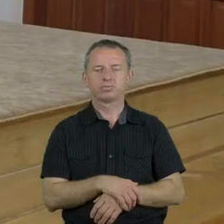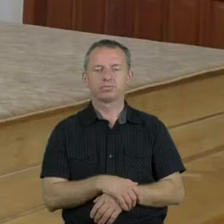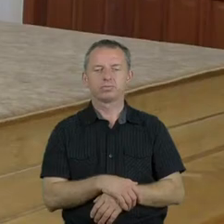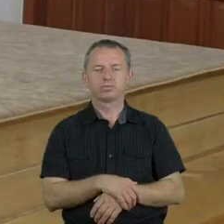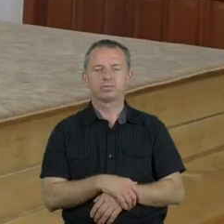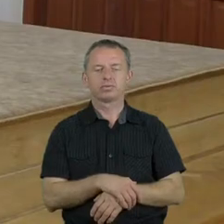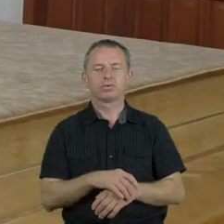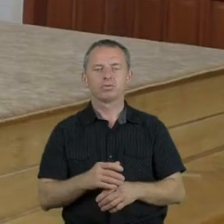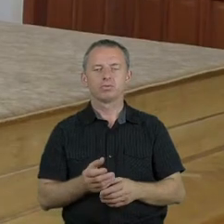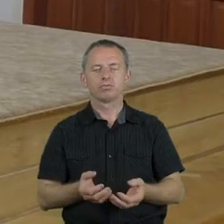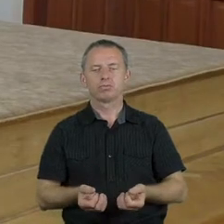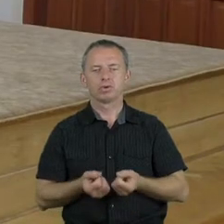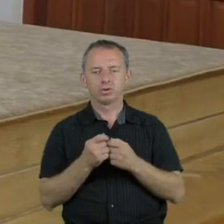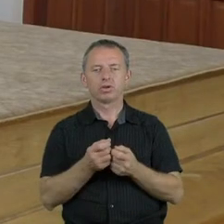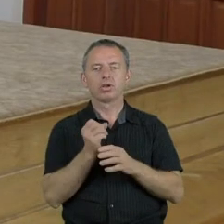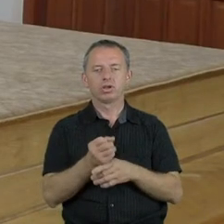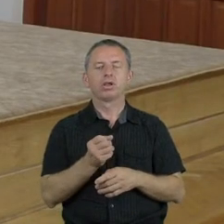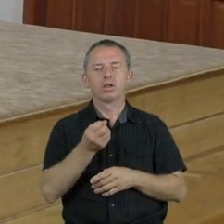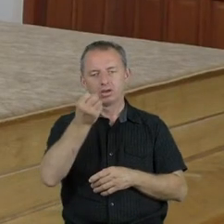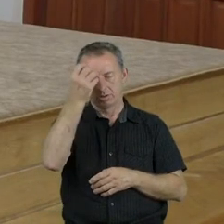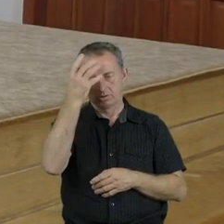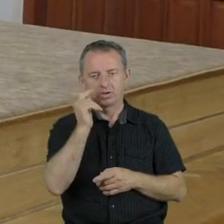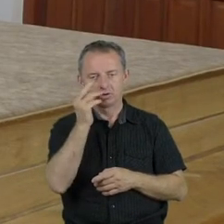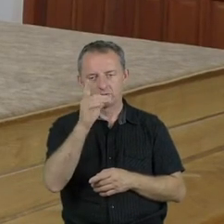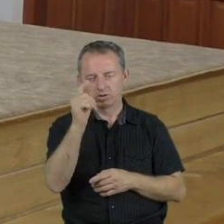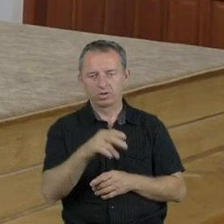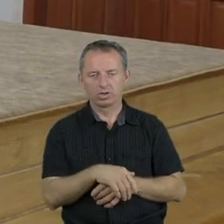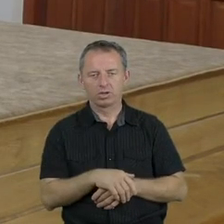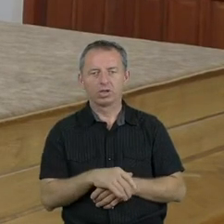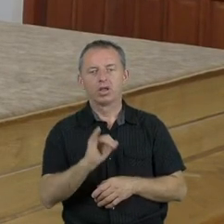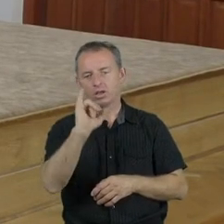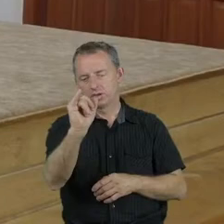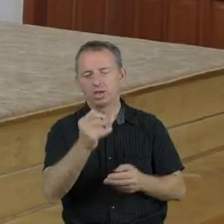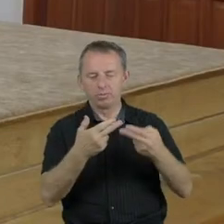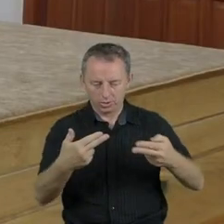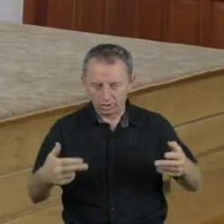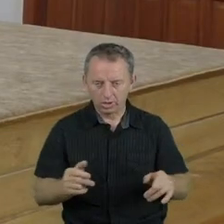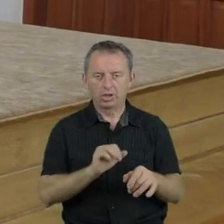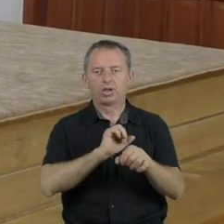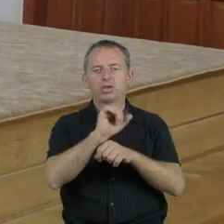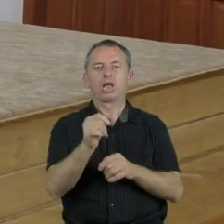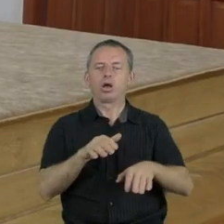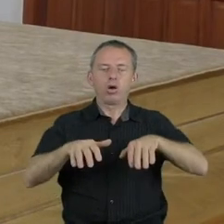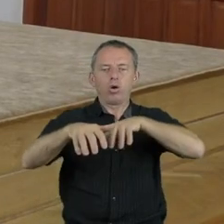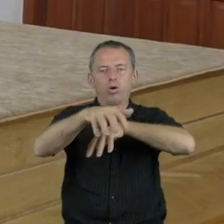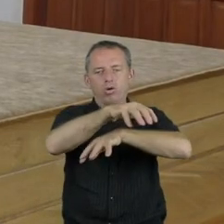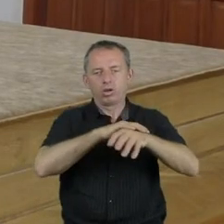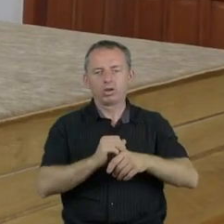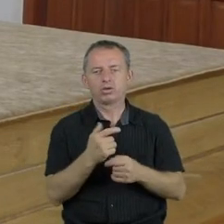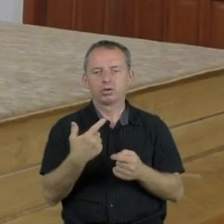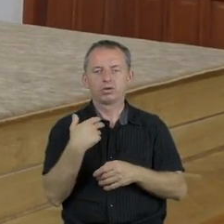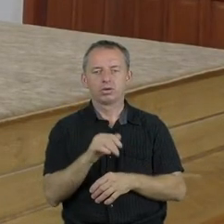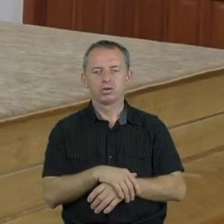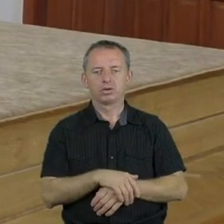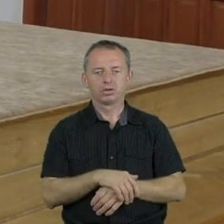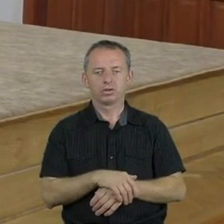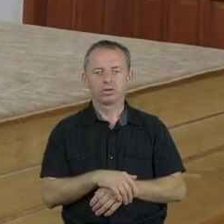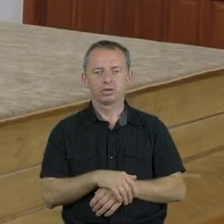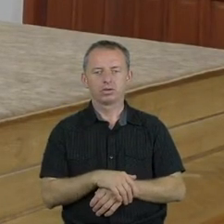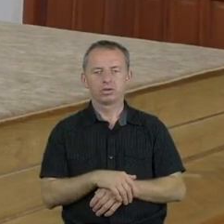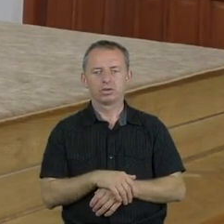W jasności twarzy króla jest życie, a jego przychylność jest jak obłok z późnym deszczem.